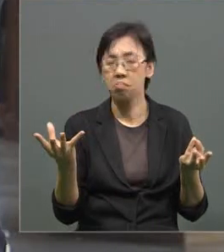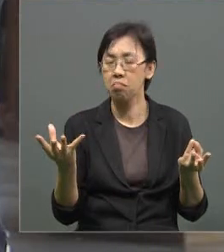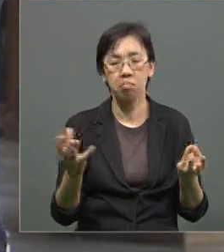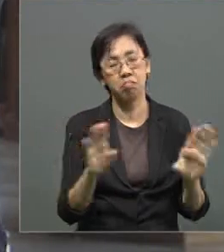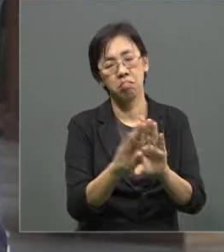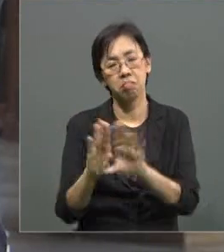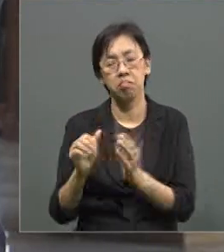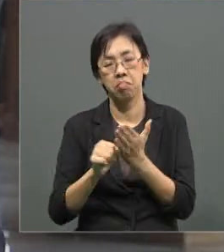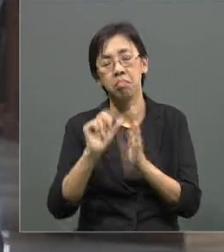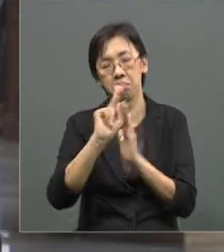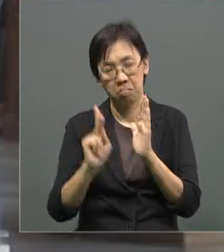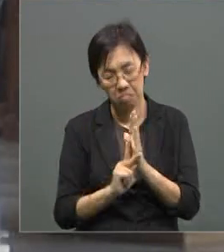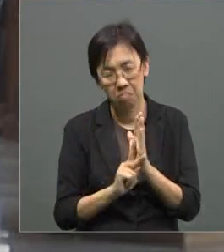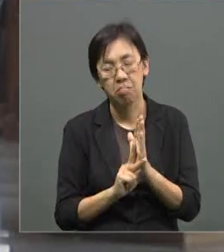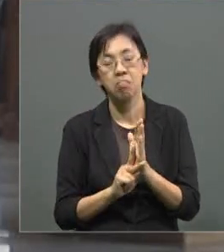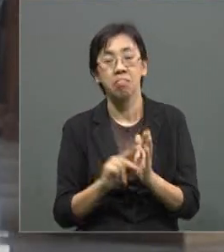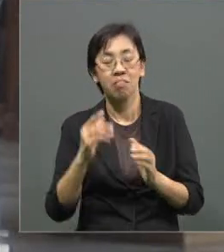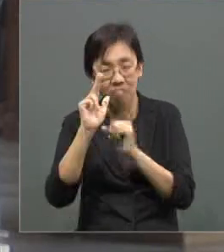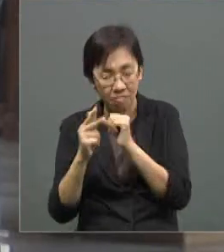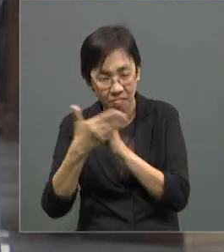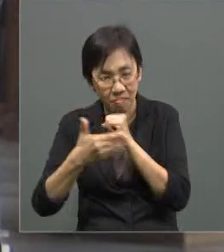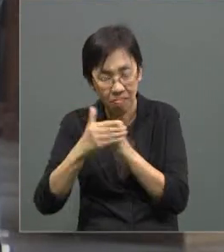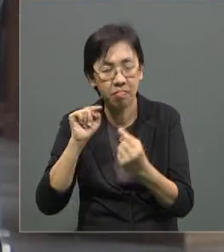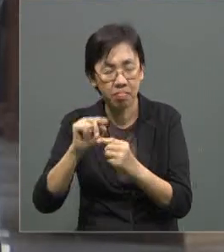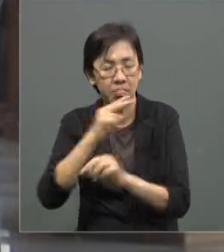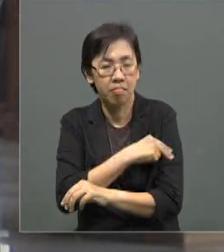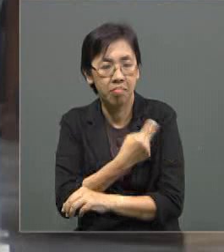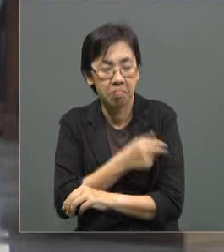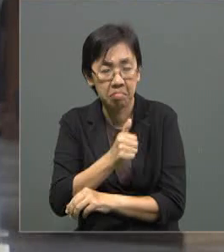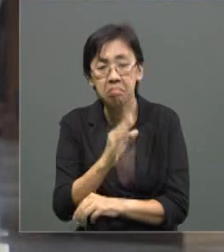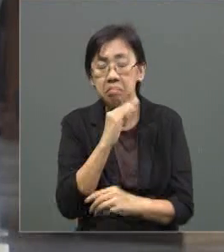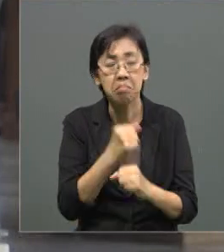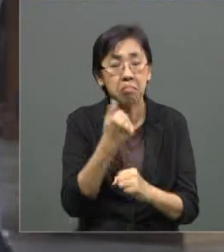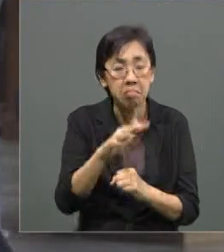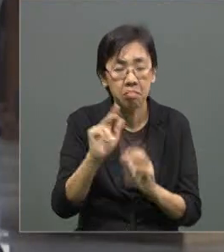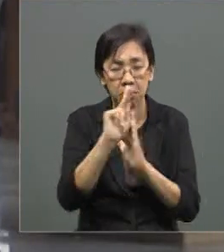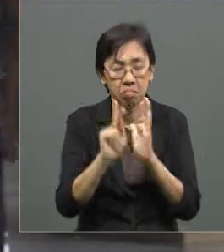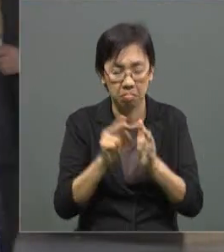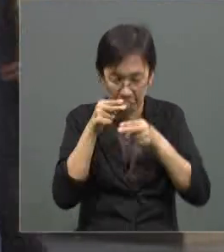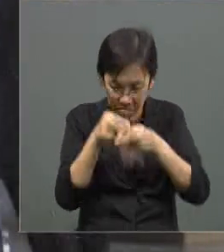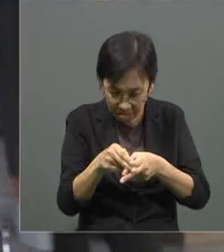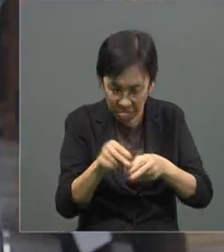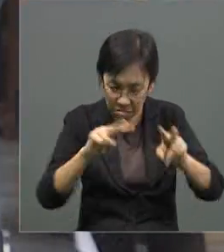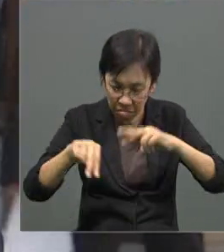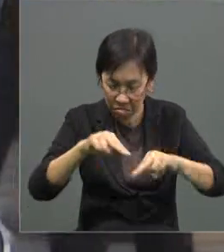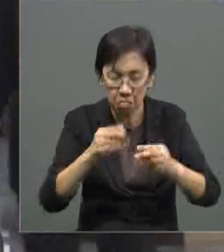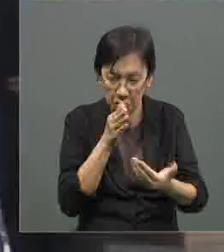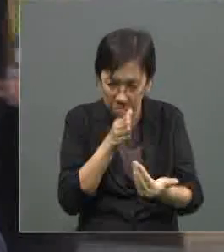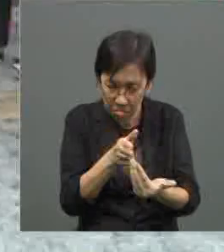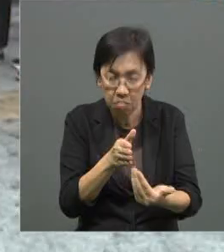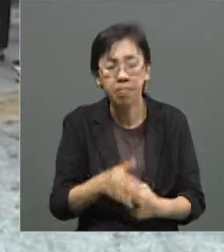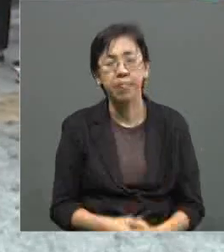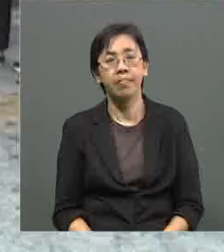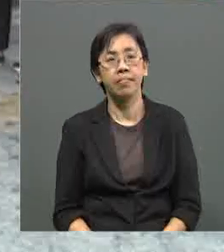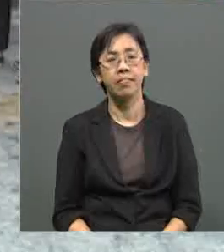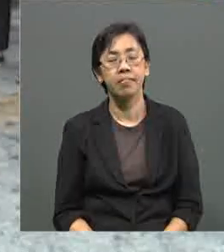แก้กฎหมายแต่ทีนี้ถ้าสมมุติไม่สามารถทำได้ก็ต้องเร่งออกกฎหมายที่ควบคุมเฉพาะอันเนี้ยออกมากำกับดูแลโดยตรงนอก